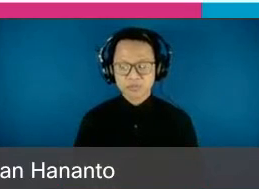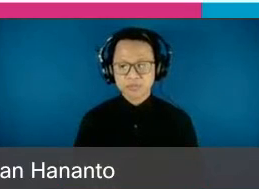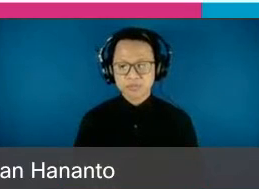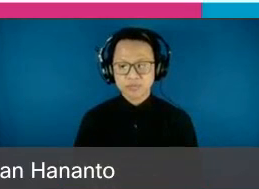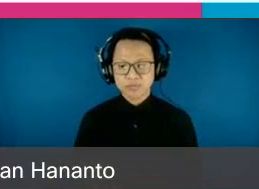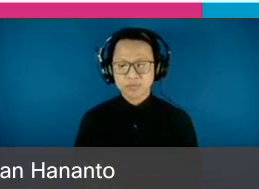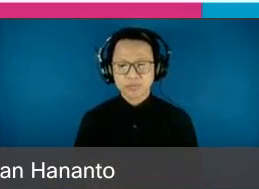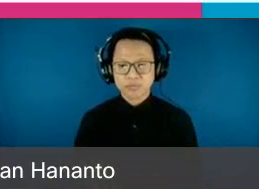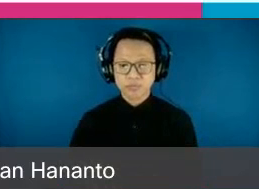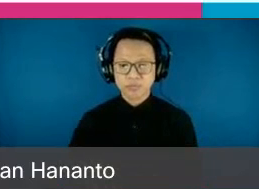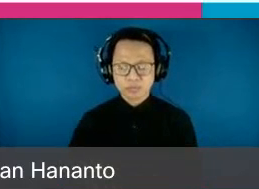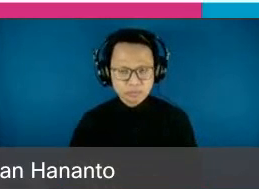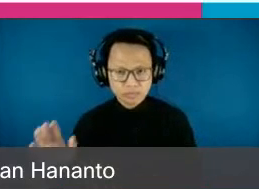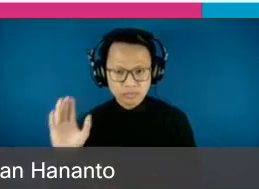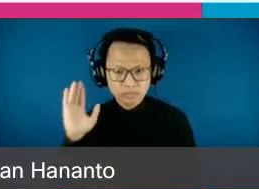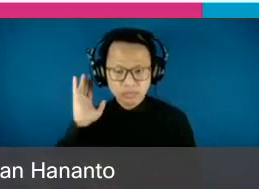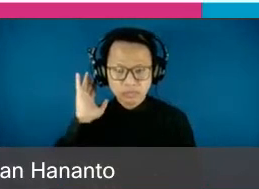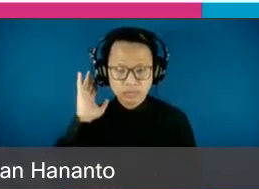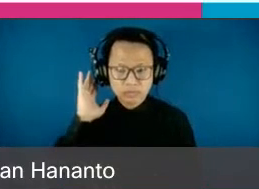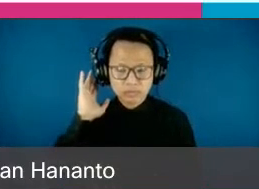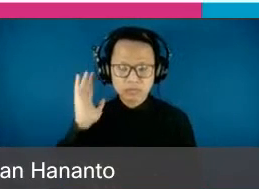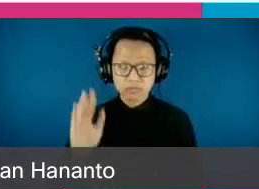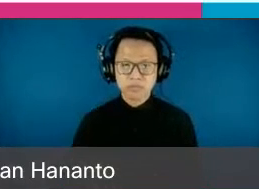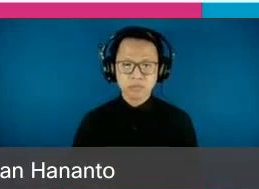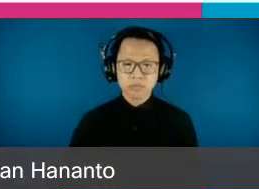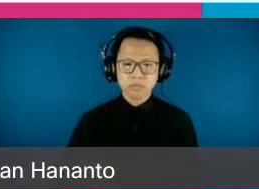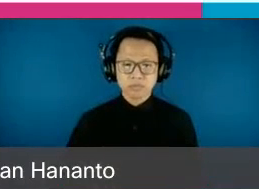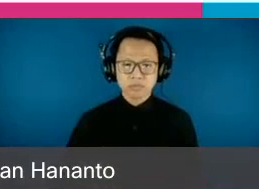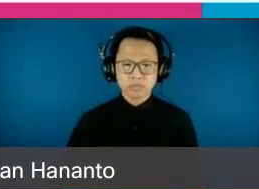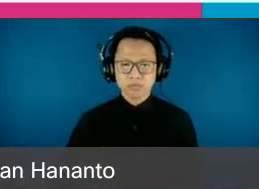Hopefully, we can find each other good